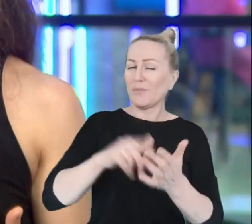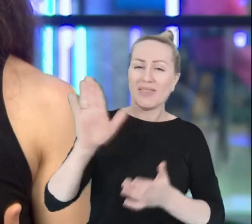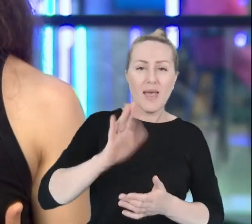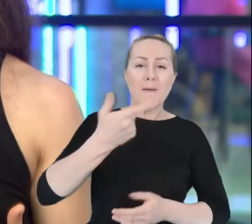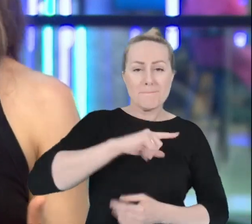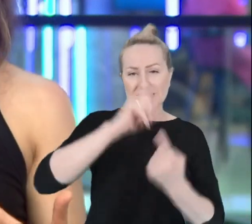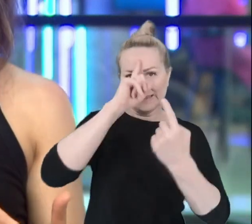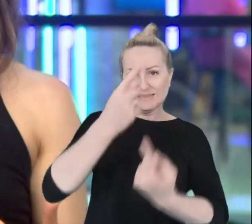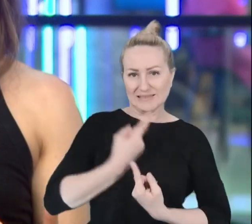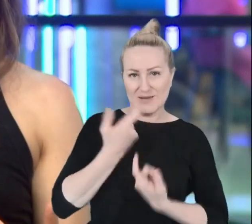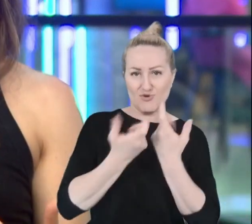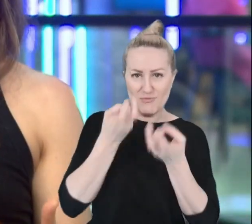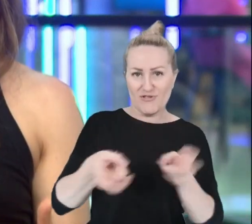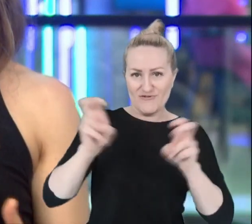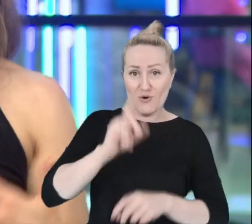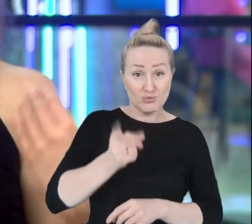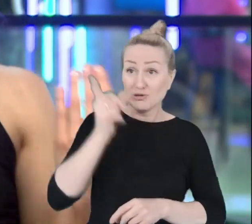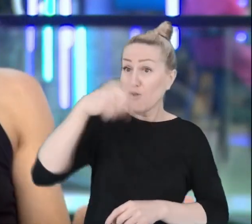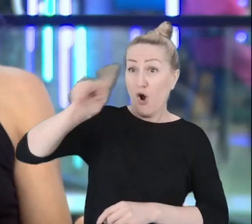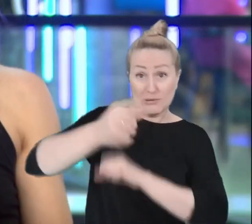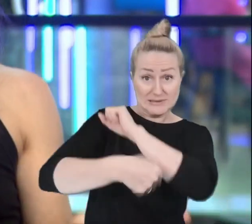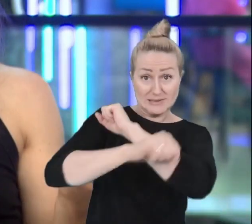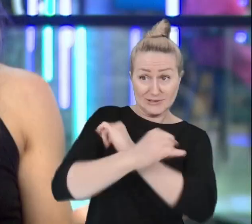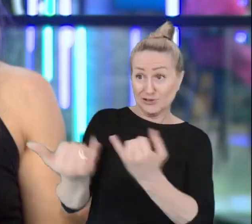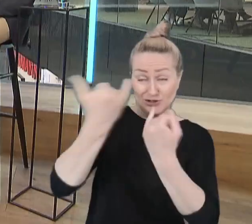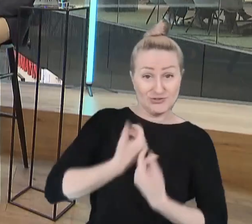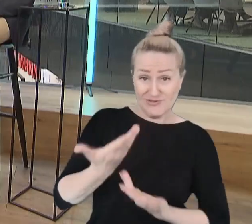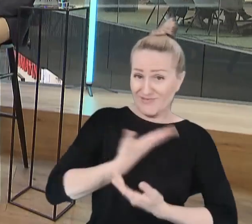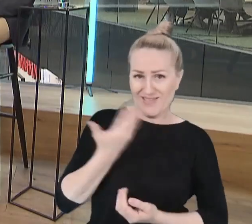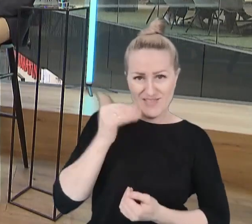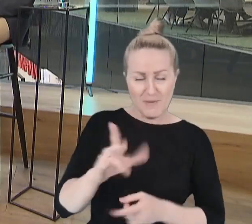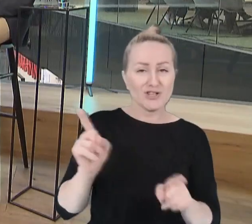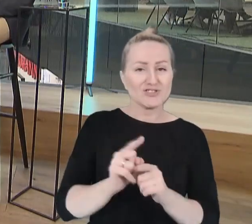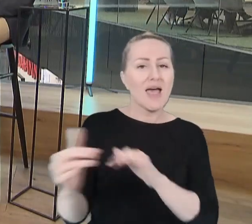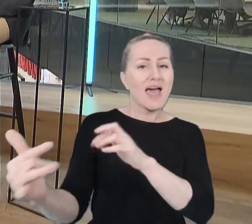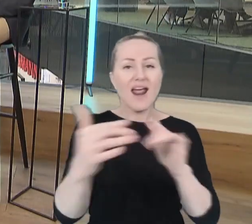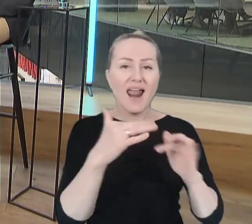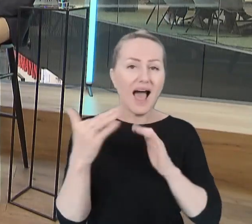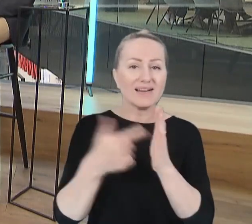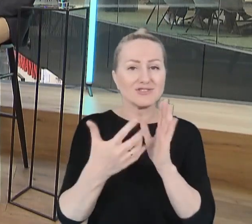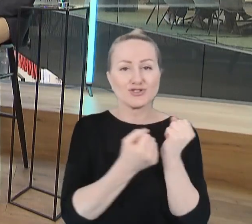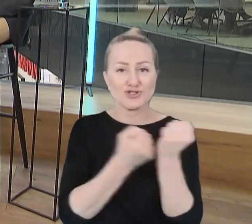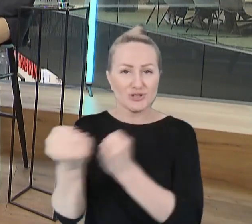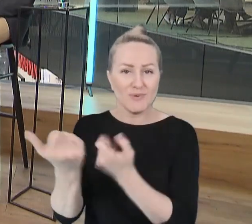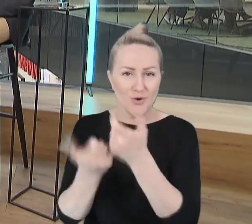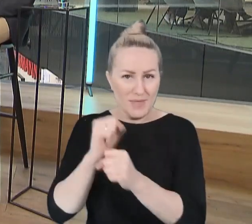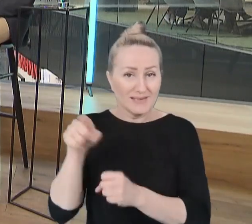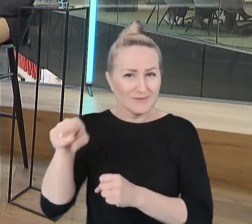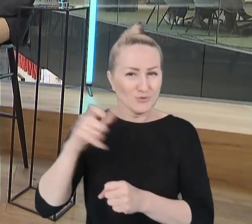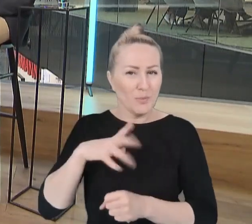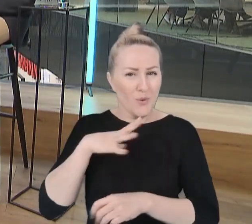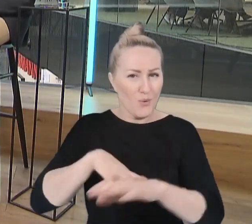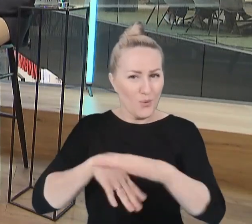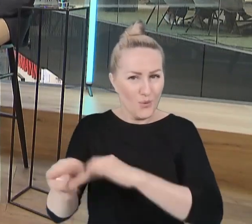nikt za nas tego nie zrobi. Podtrzymywanie więzi, czyli dokładnie to, co ty powiedziałeś, bardzo ważna rzecz